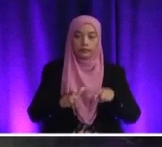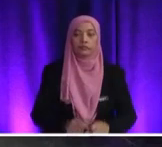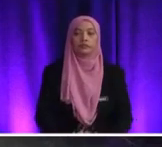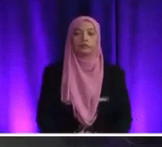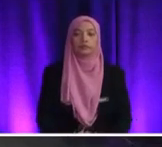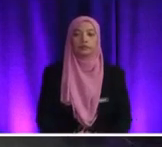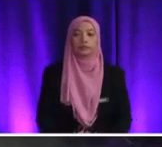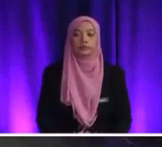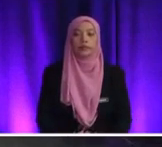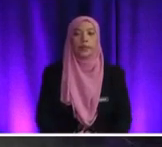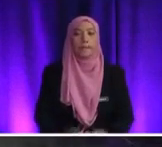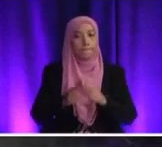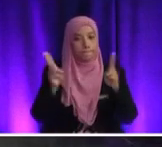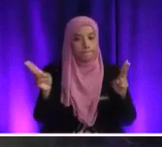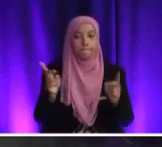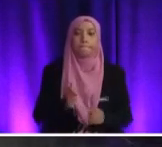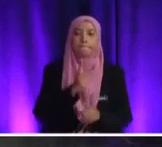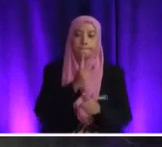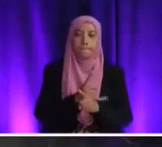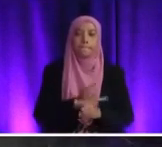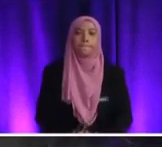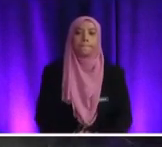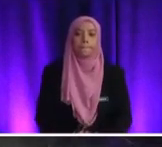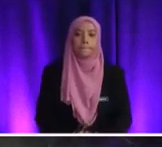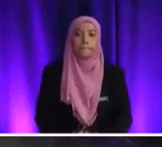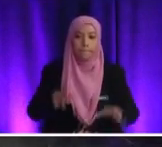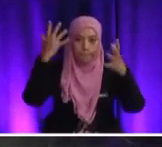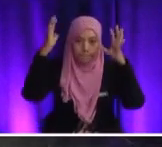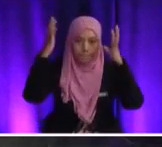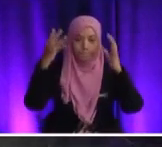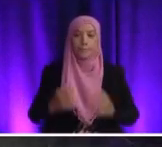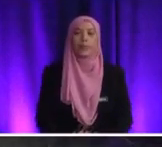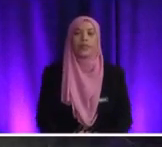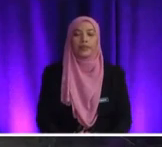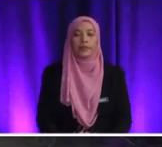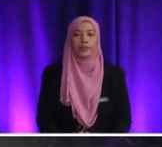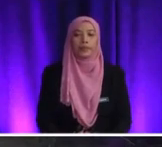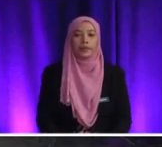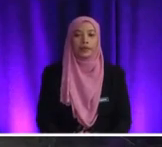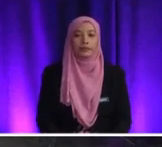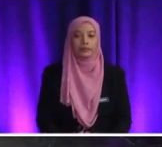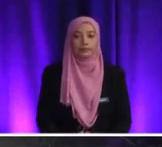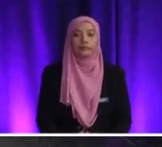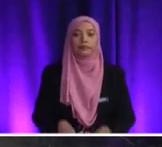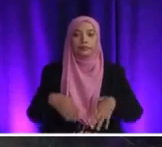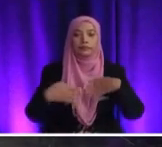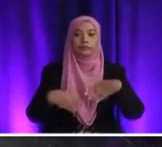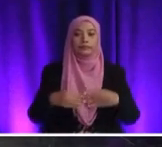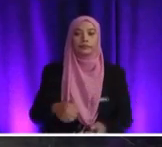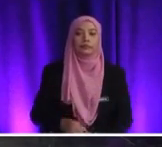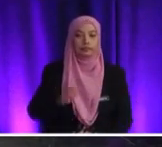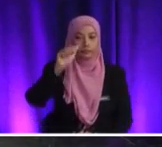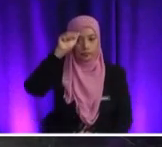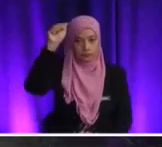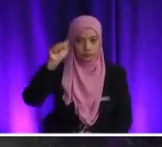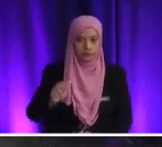sayanya tepat ye-jin bycicle betul tetapi bidang dia Otomotif Otomotif jadi Oke